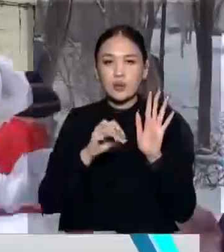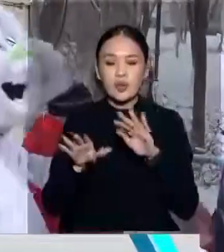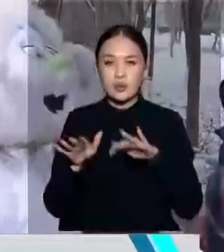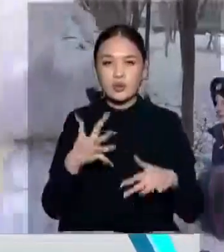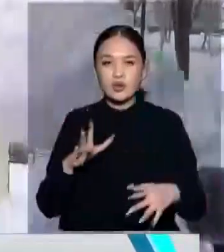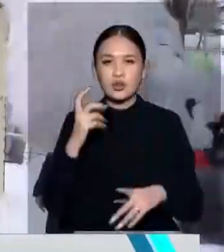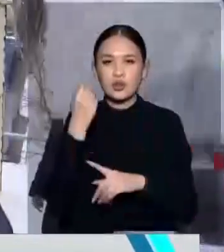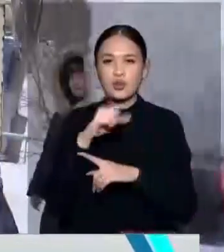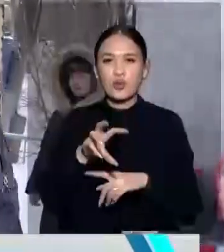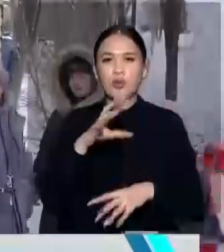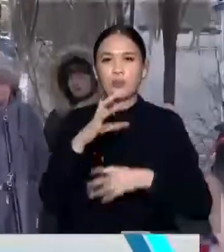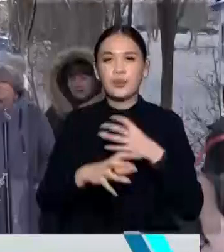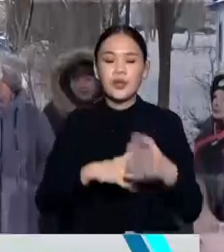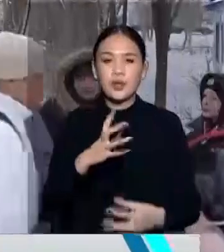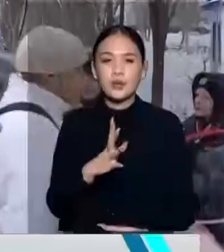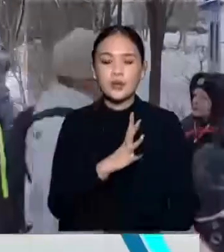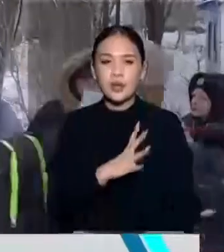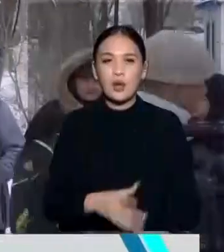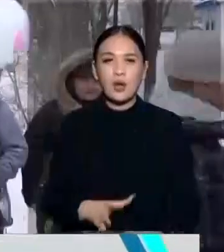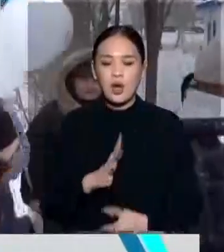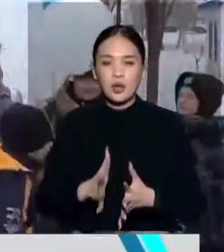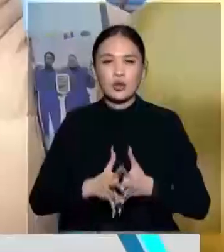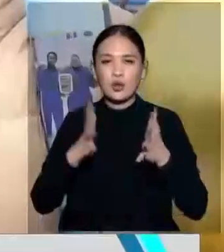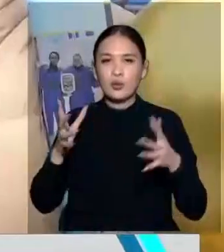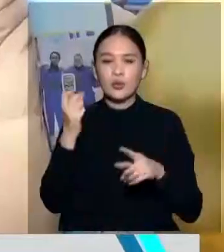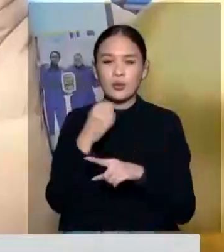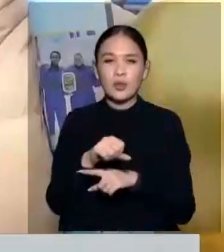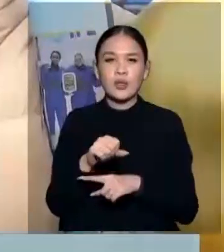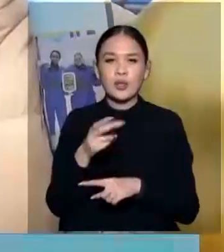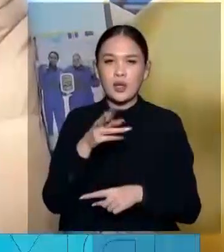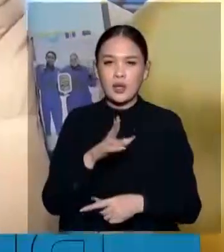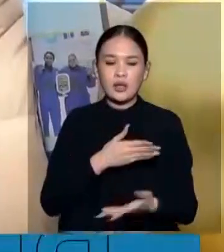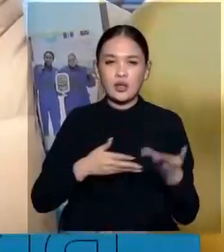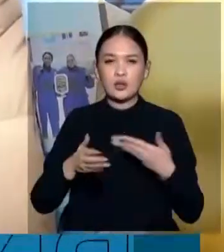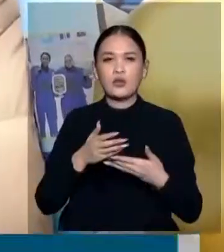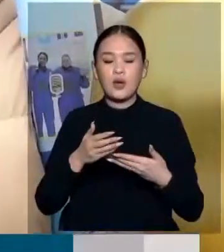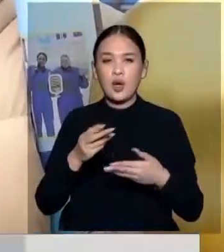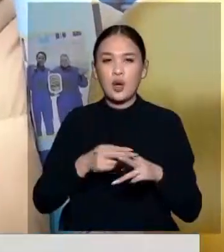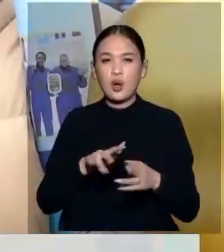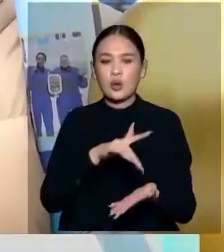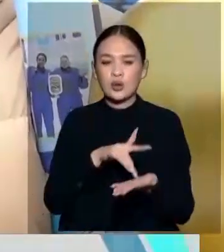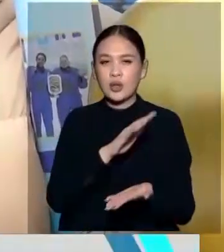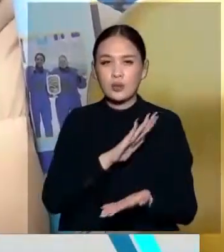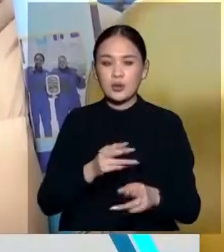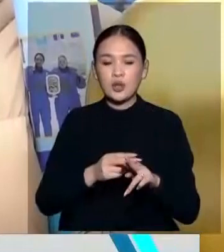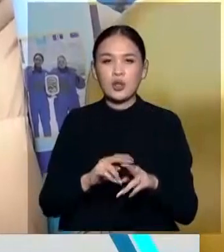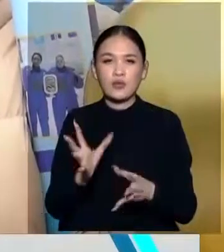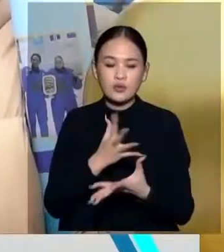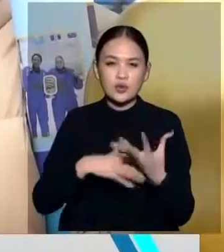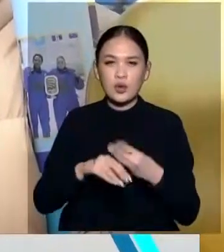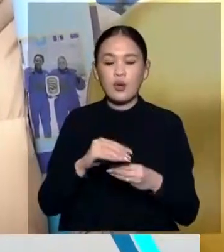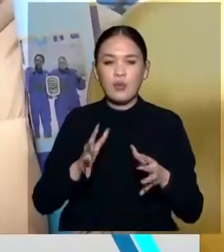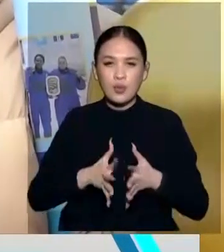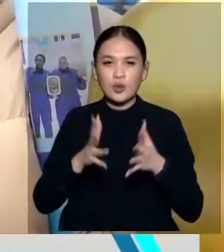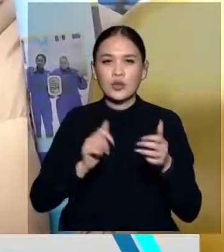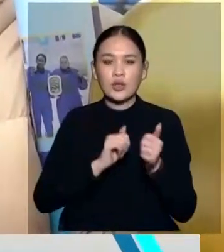стала чемпионом мира. Это огромная победа не только для нашего города, моей дочери. Это огромная победа и большой